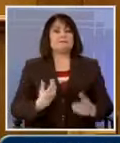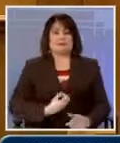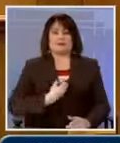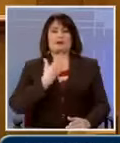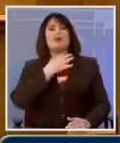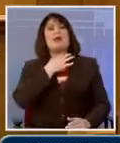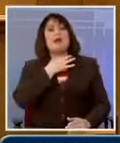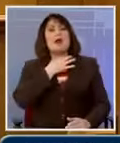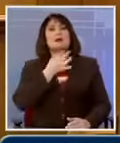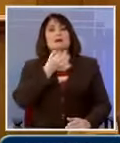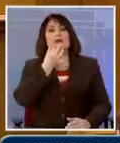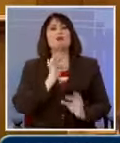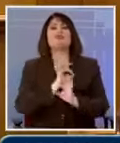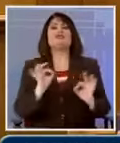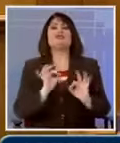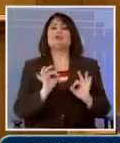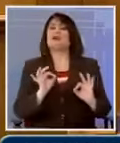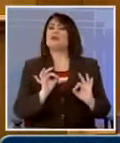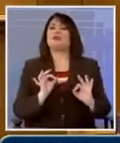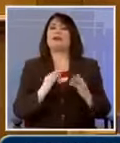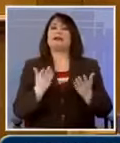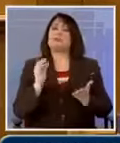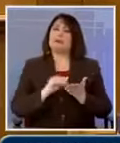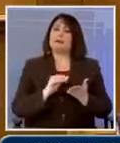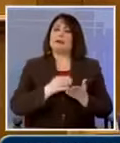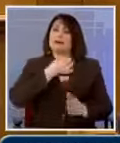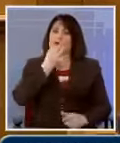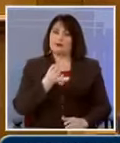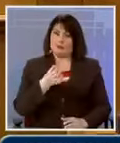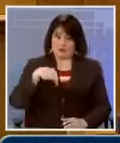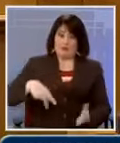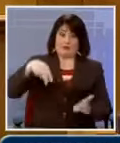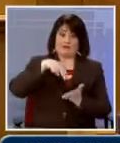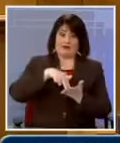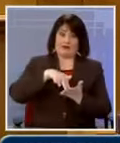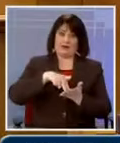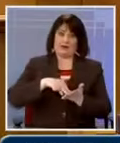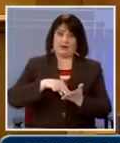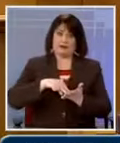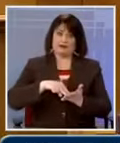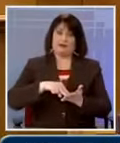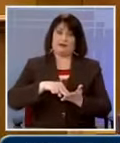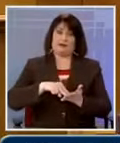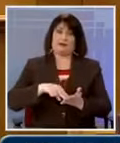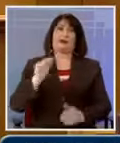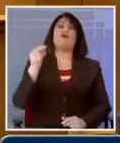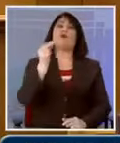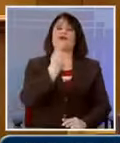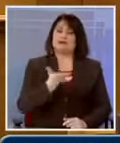αισθάνομαι την ανάγκη να διαβεβαιώσω για μία ακόμη φορά από αυτό το βήμα τους Έλληνες